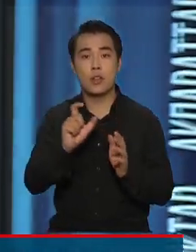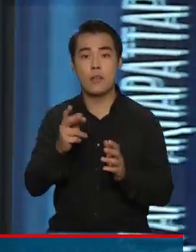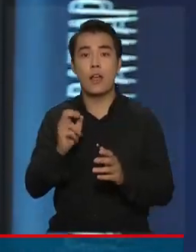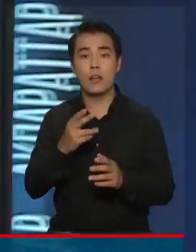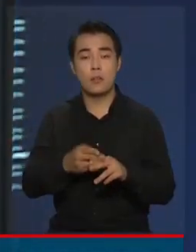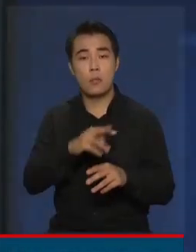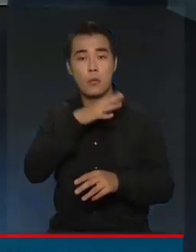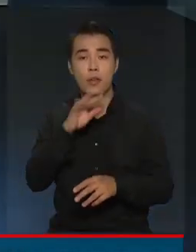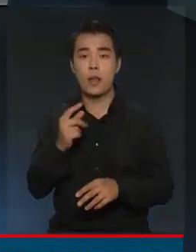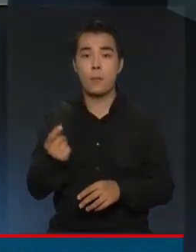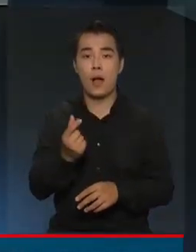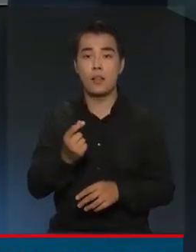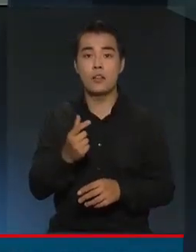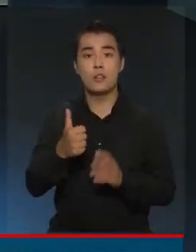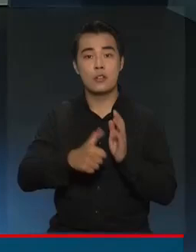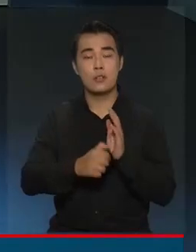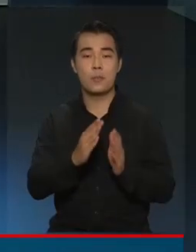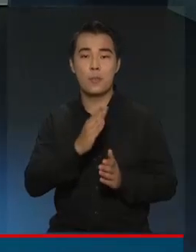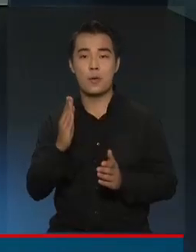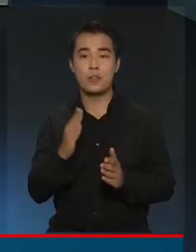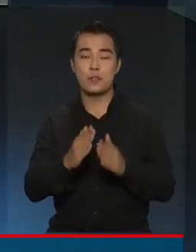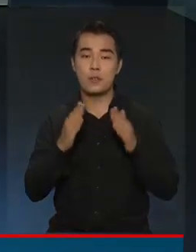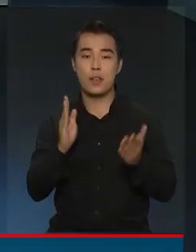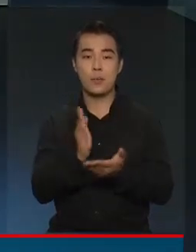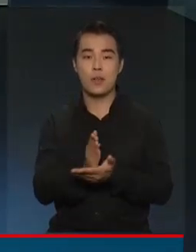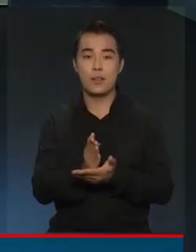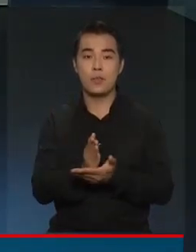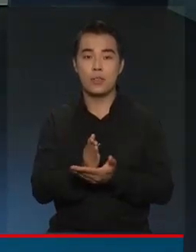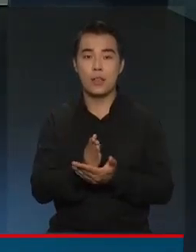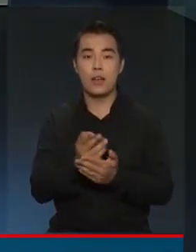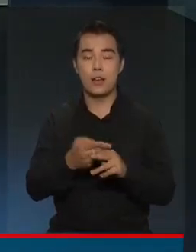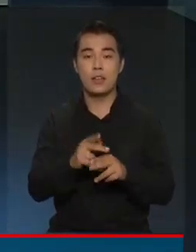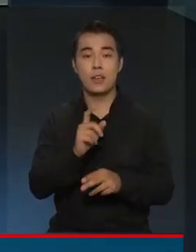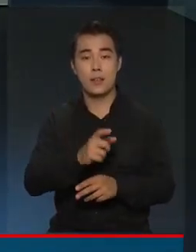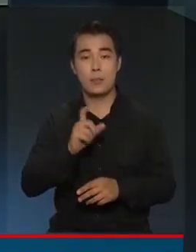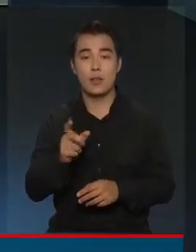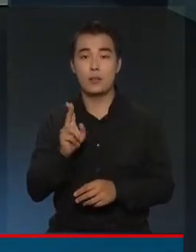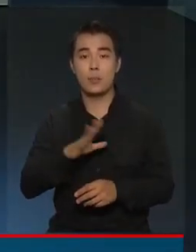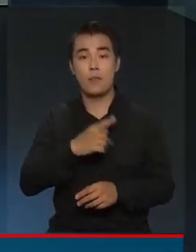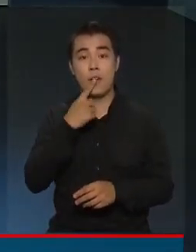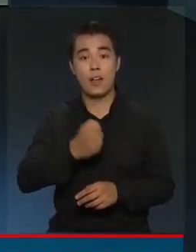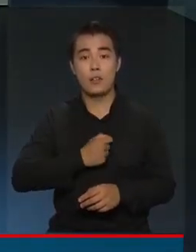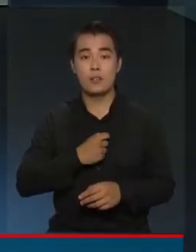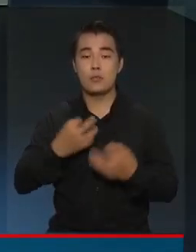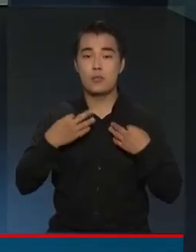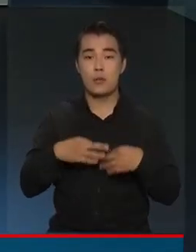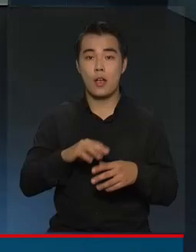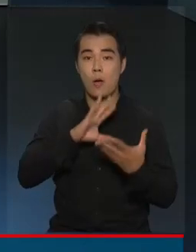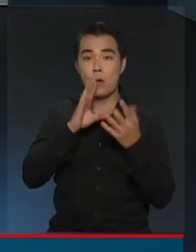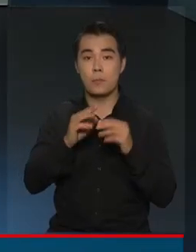самом деле много или мало? Более 600. Более, да. Если да. Это ребята, которые отслужили срочную воинскую